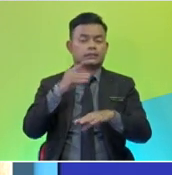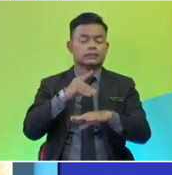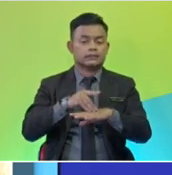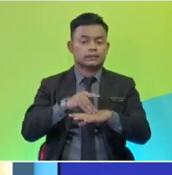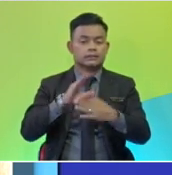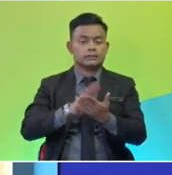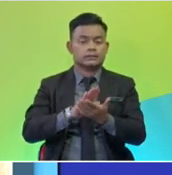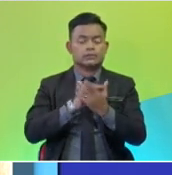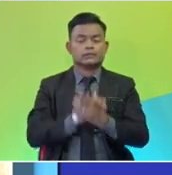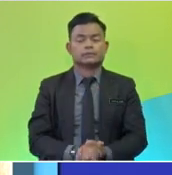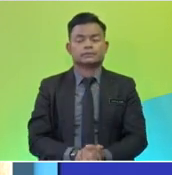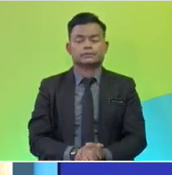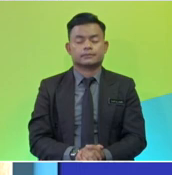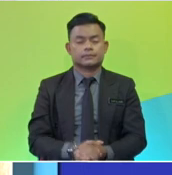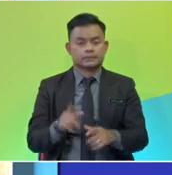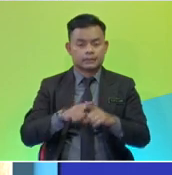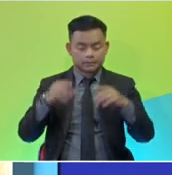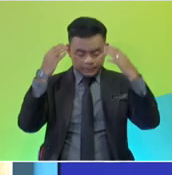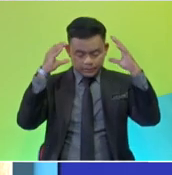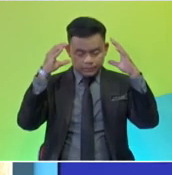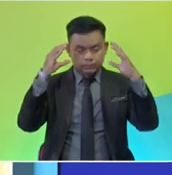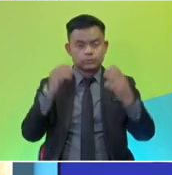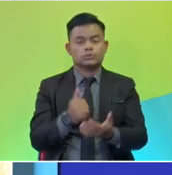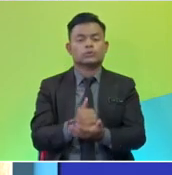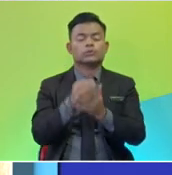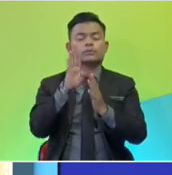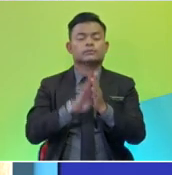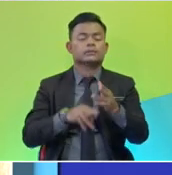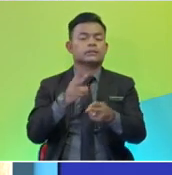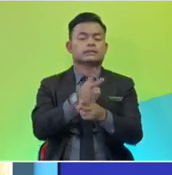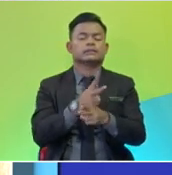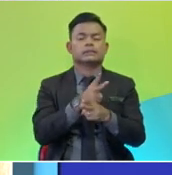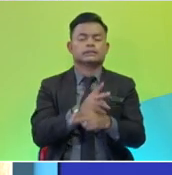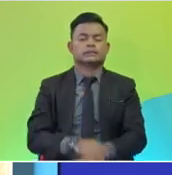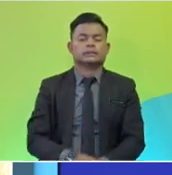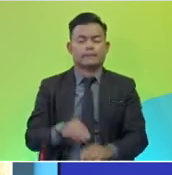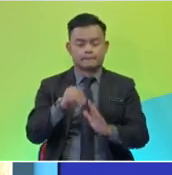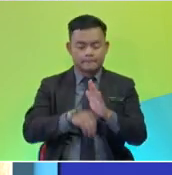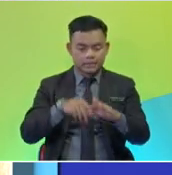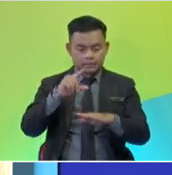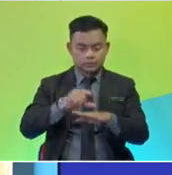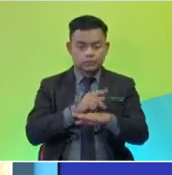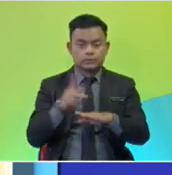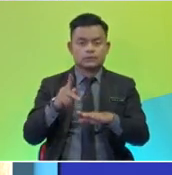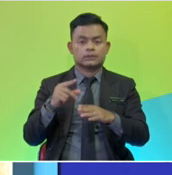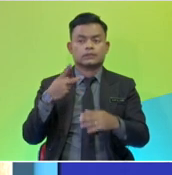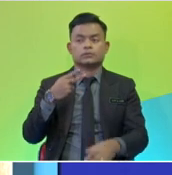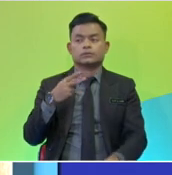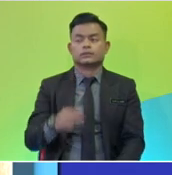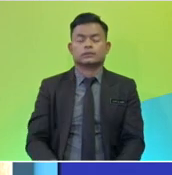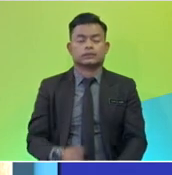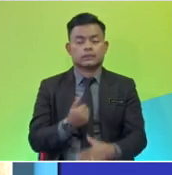gunting ni kan sering kali Cikgu mengatakan Tolonglah berhati-hati Berti menggunakan gunting ataupun